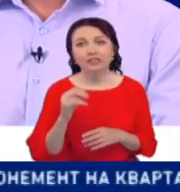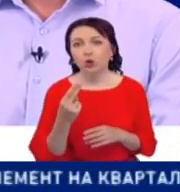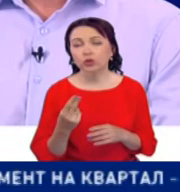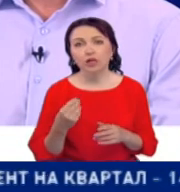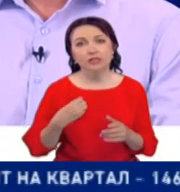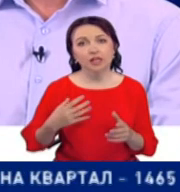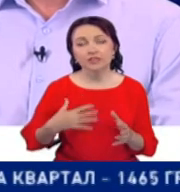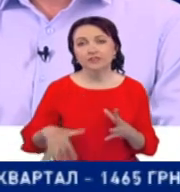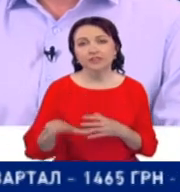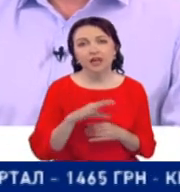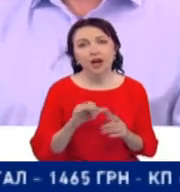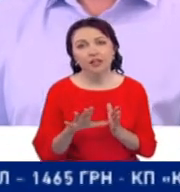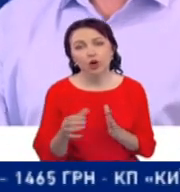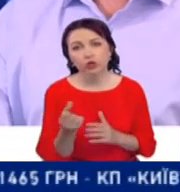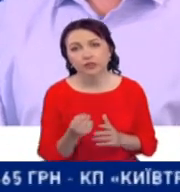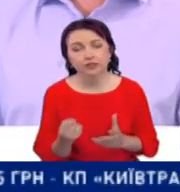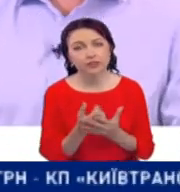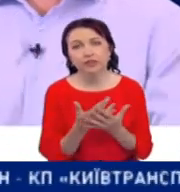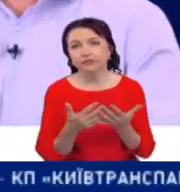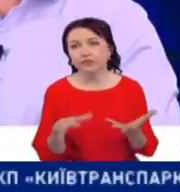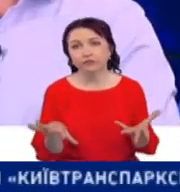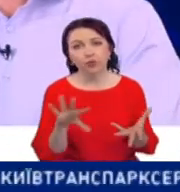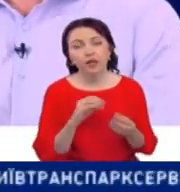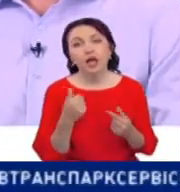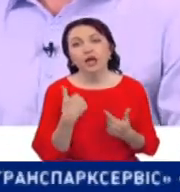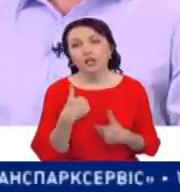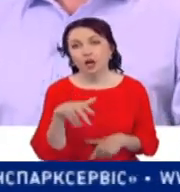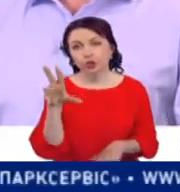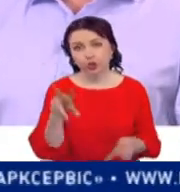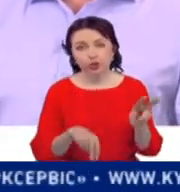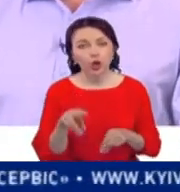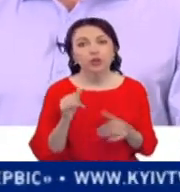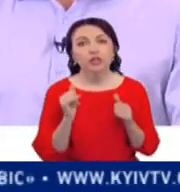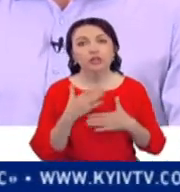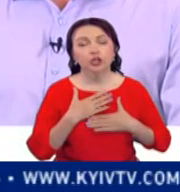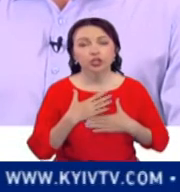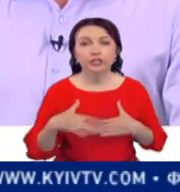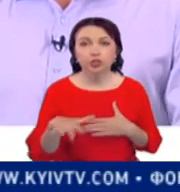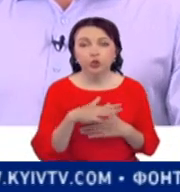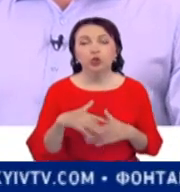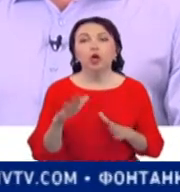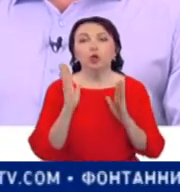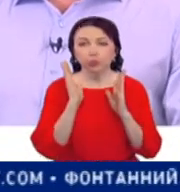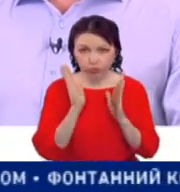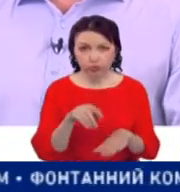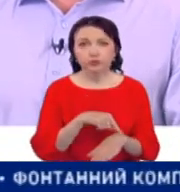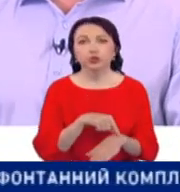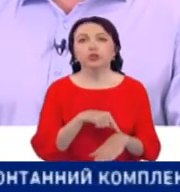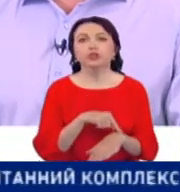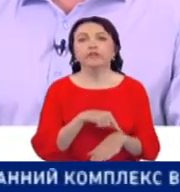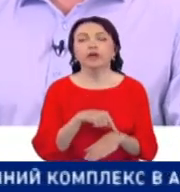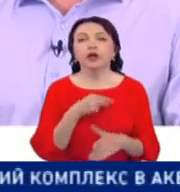всех энергоносителей и всего. Поэтому я считаю, на нашей территории будет почасовая котировка в